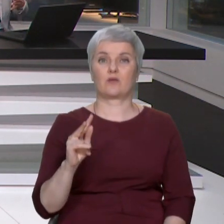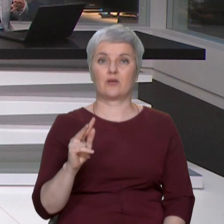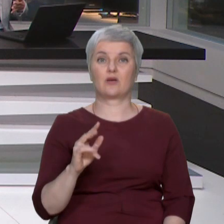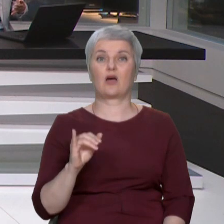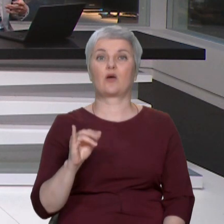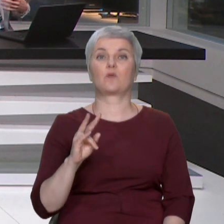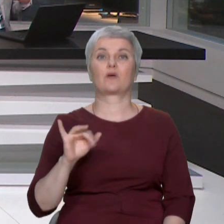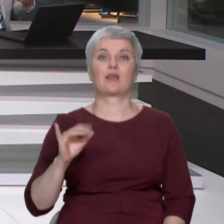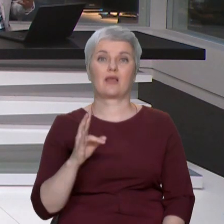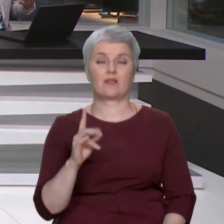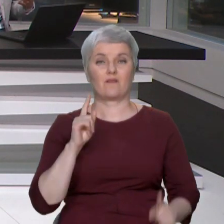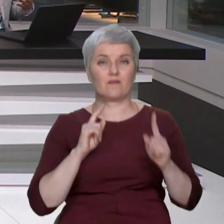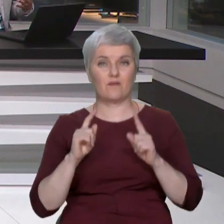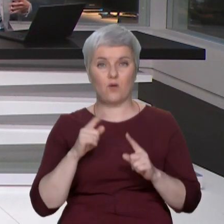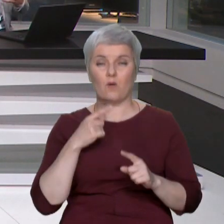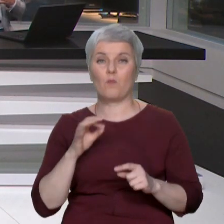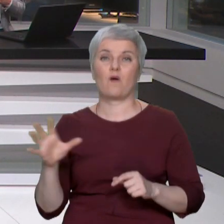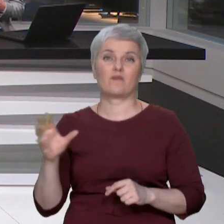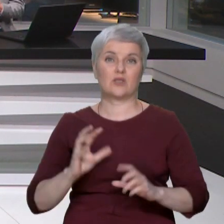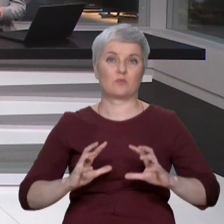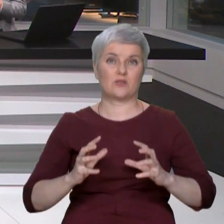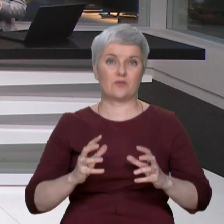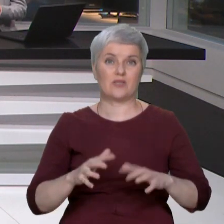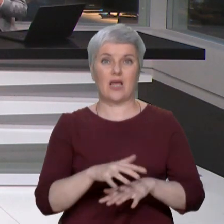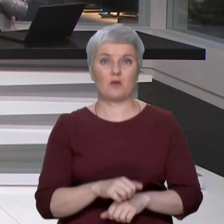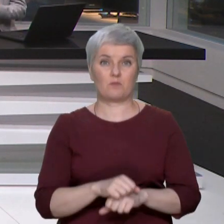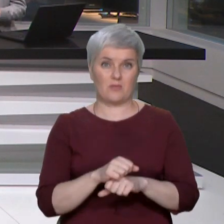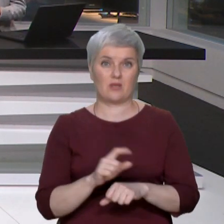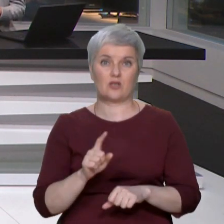по всьому світу фактично на підтримку того, щоб Росію визнали країною-терористом.